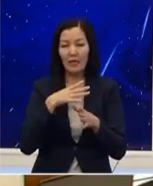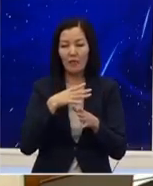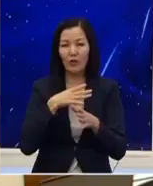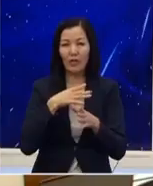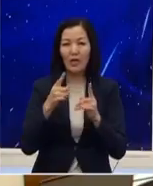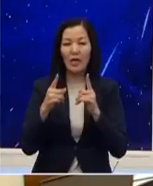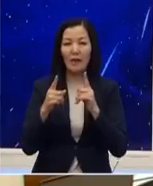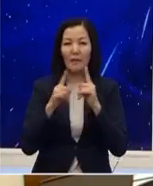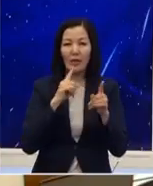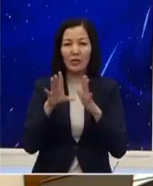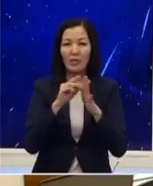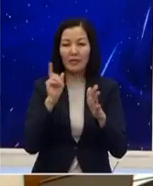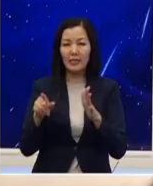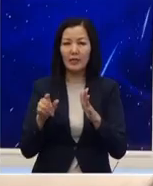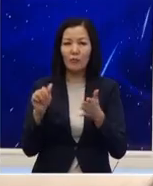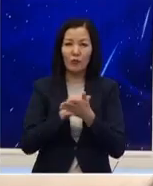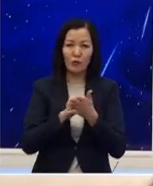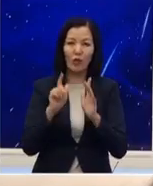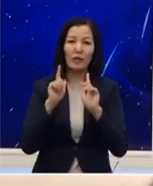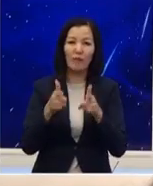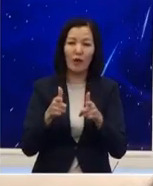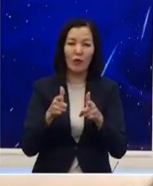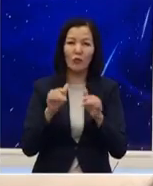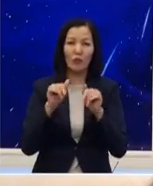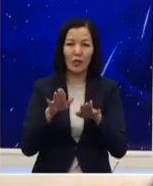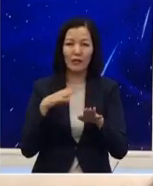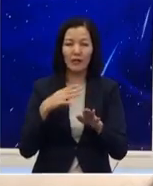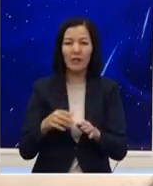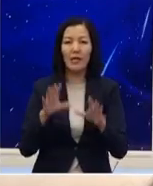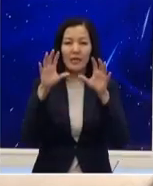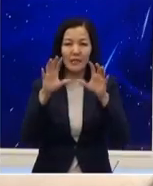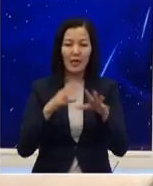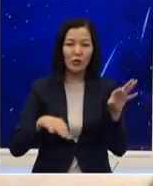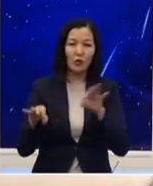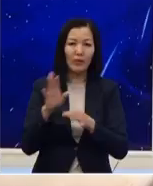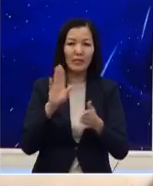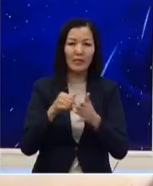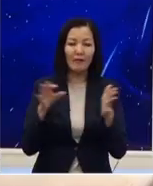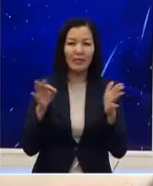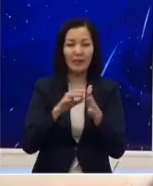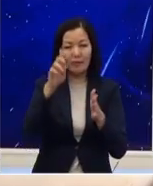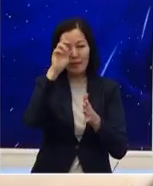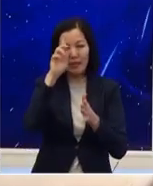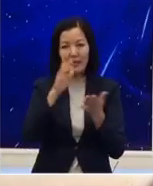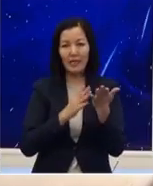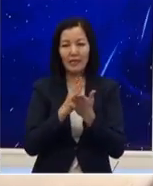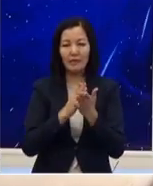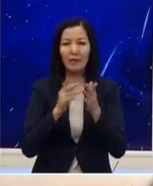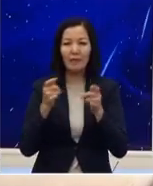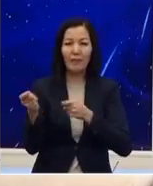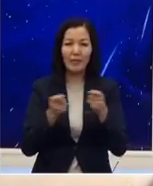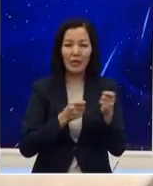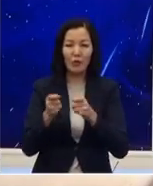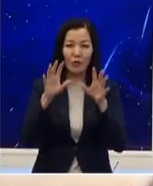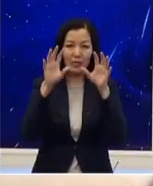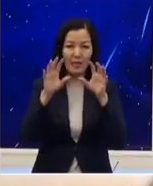Мәжілісмендер бұл құжатты да мақұлдады. Заң жобасының негізгі мақсаты мемлекеттік қызмет және мемлекеттік басқару саласындағы заңнаманы